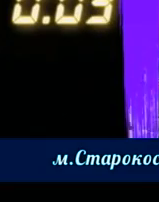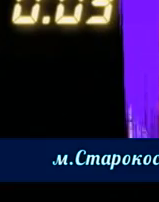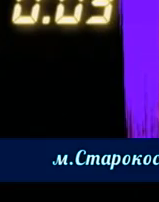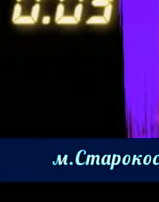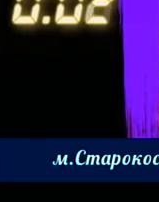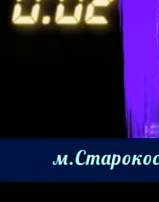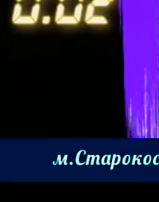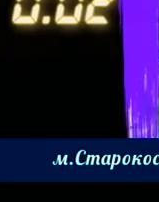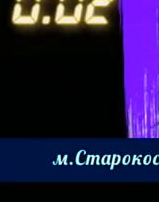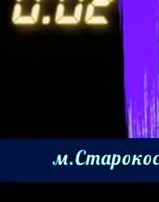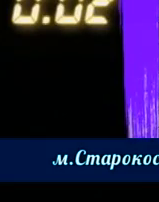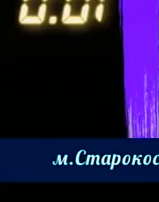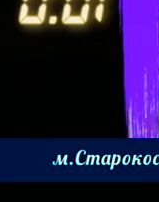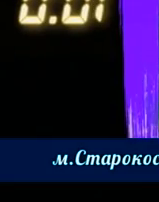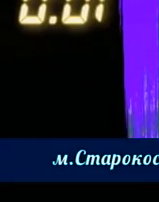Музика